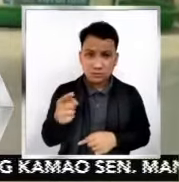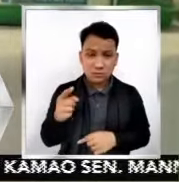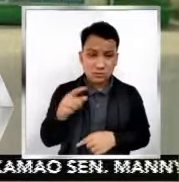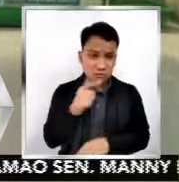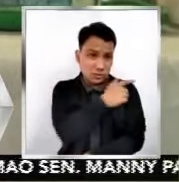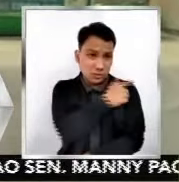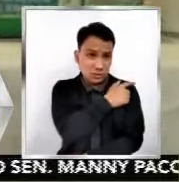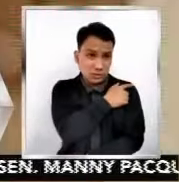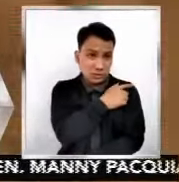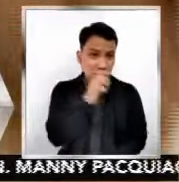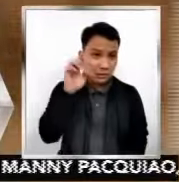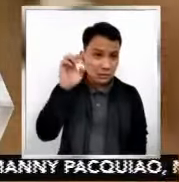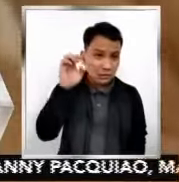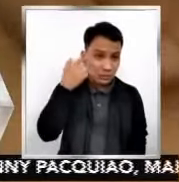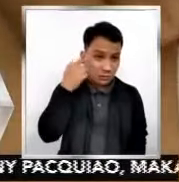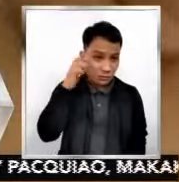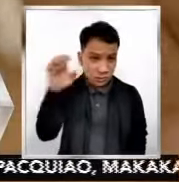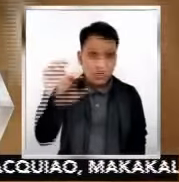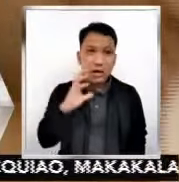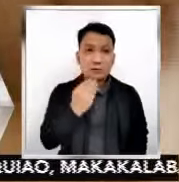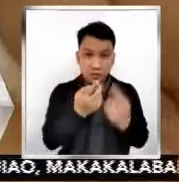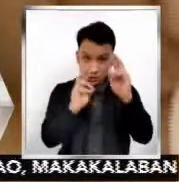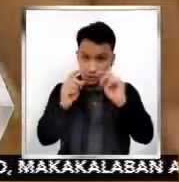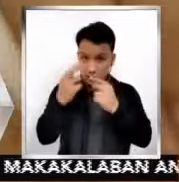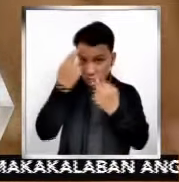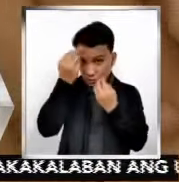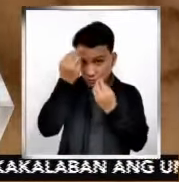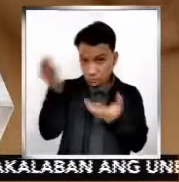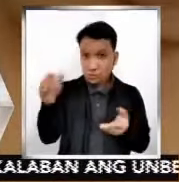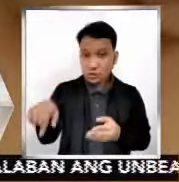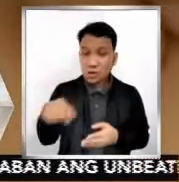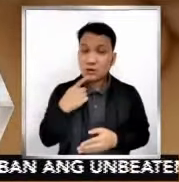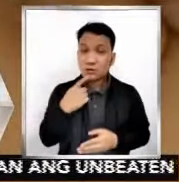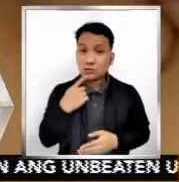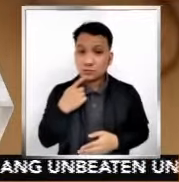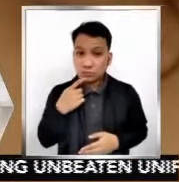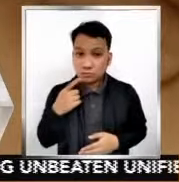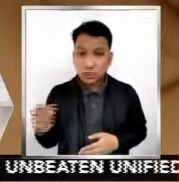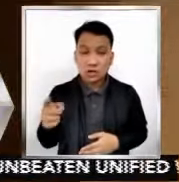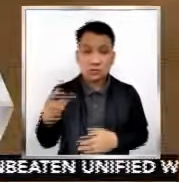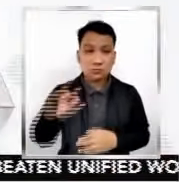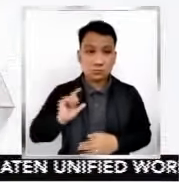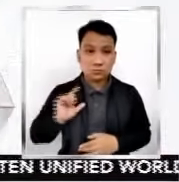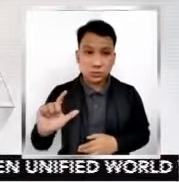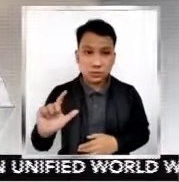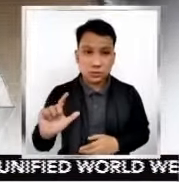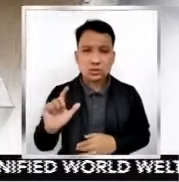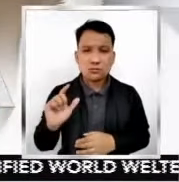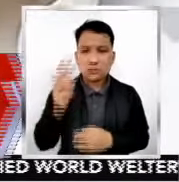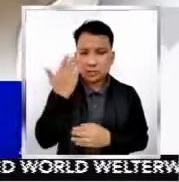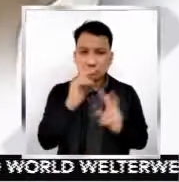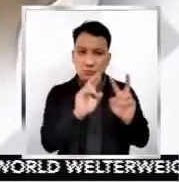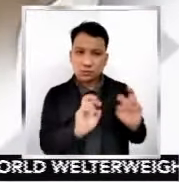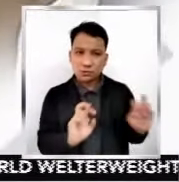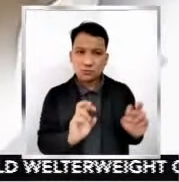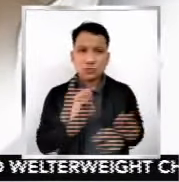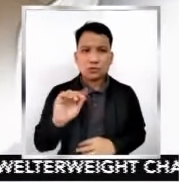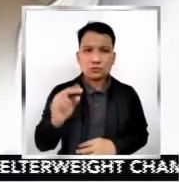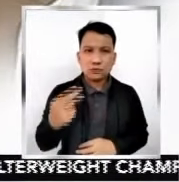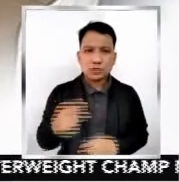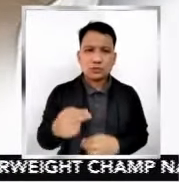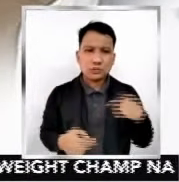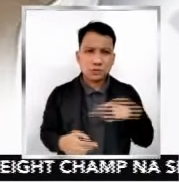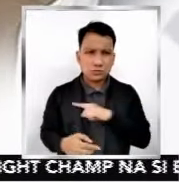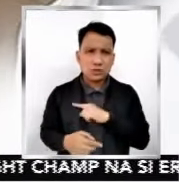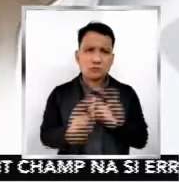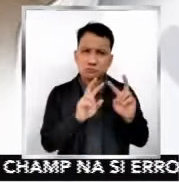mang magbebenta ng priority slot sa bakunahan. Iniimbestigahan na rin daw ito ng Department of Health. Iimbestigahan na po natin yan, Yusek